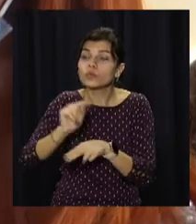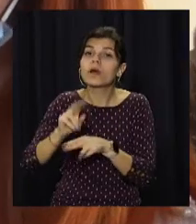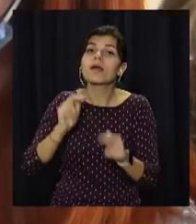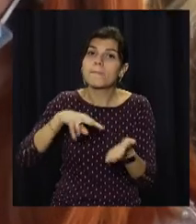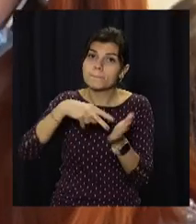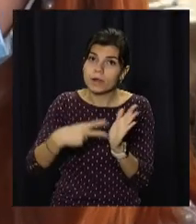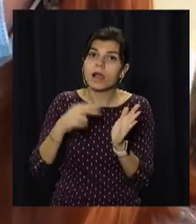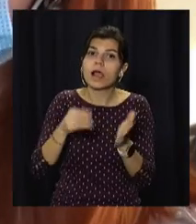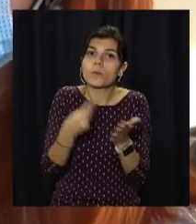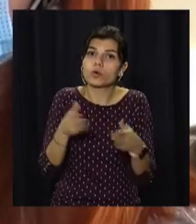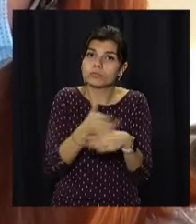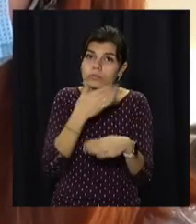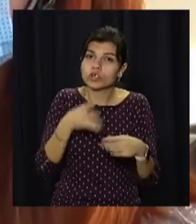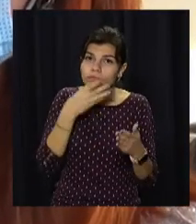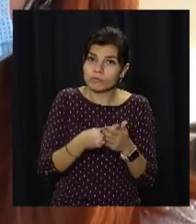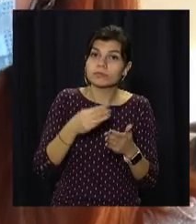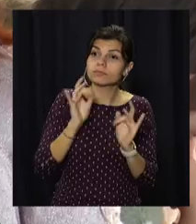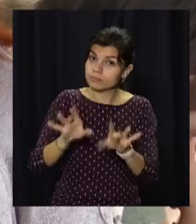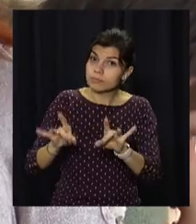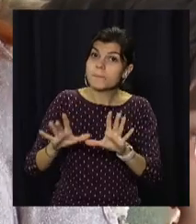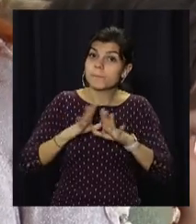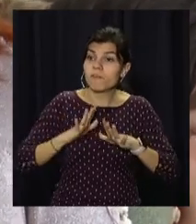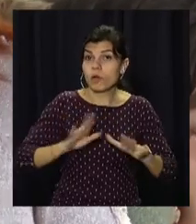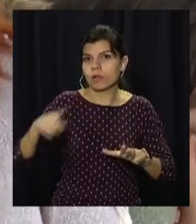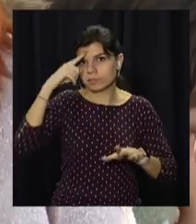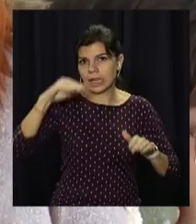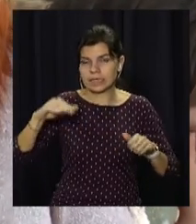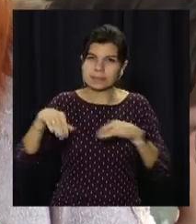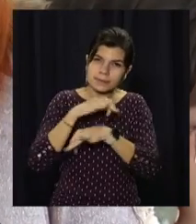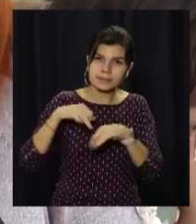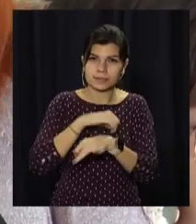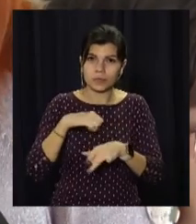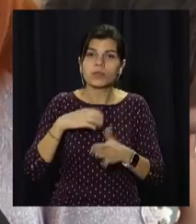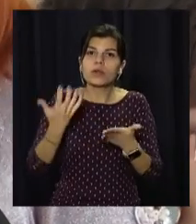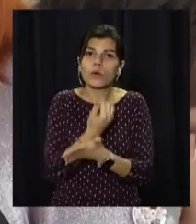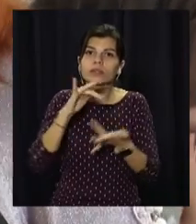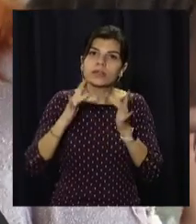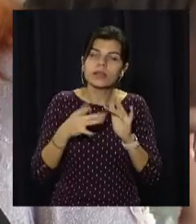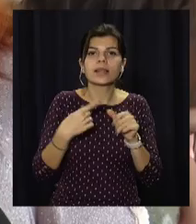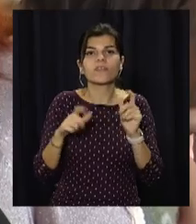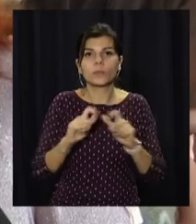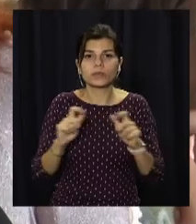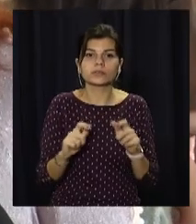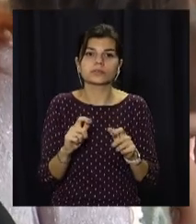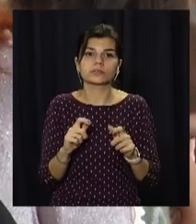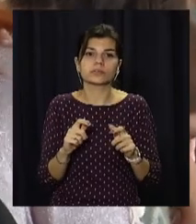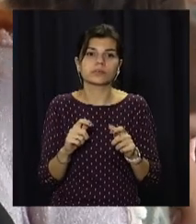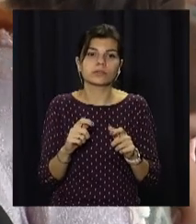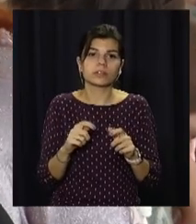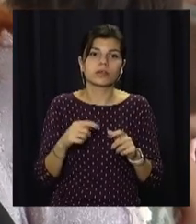розраховувати бюджет свого проєкту. І знаходили в інтернеті чи в магазинах